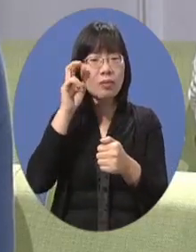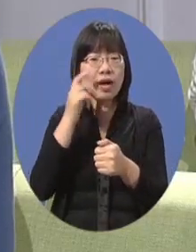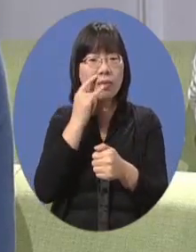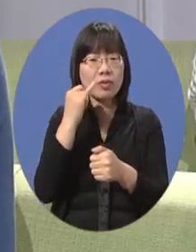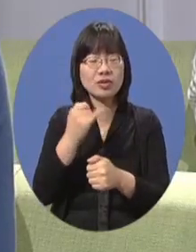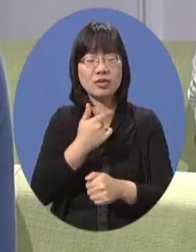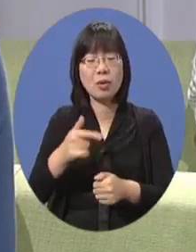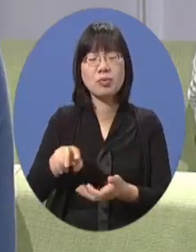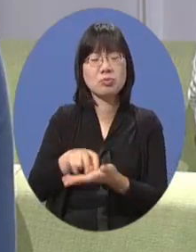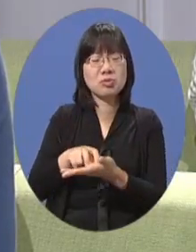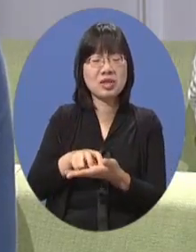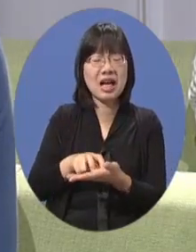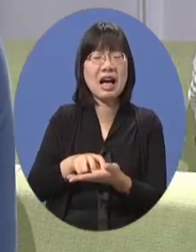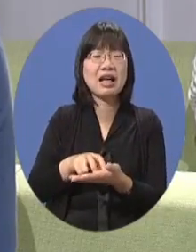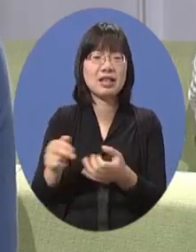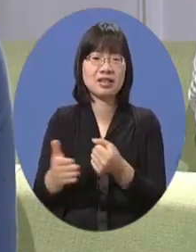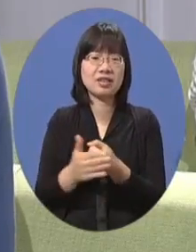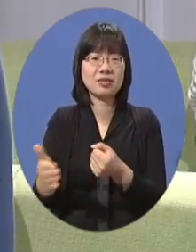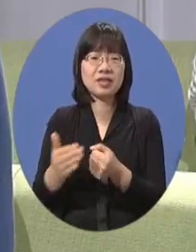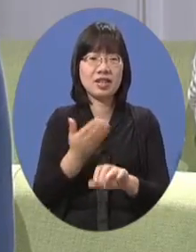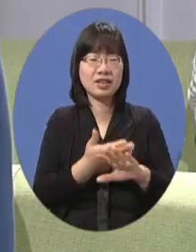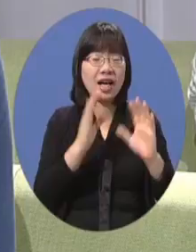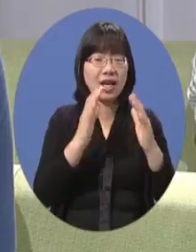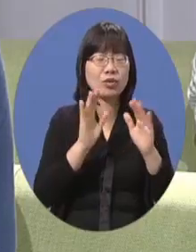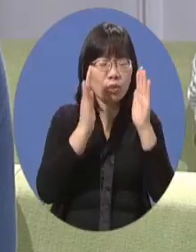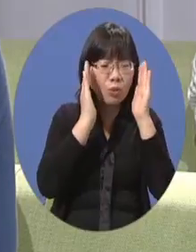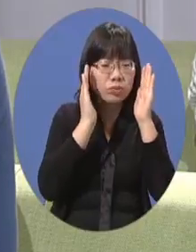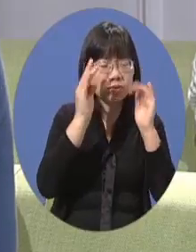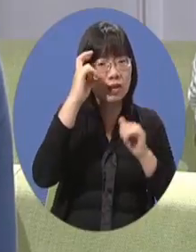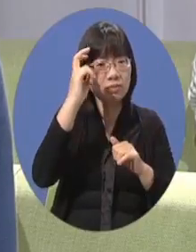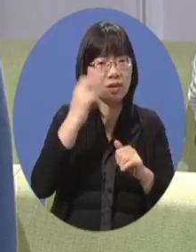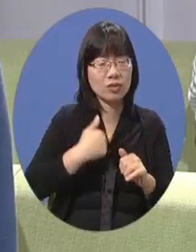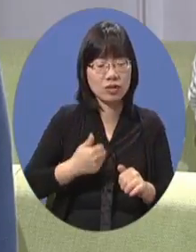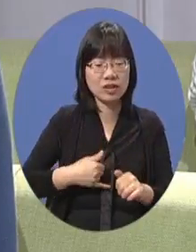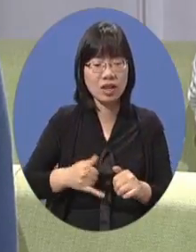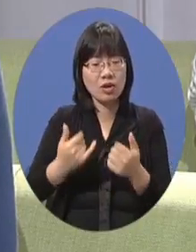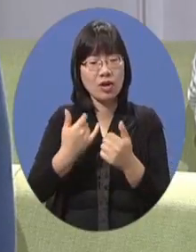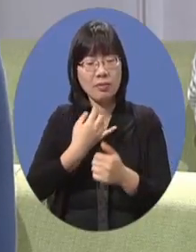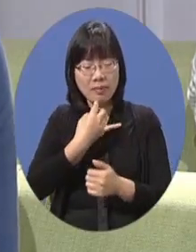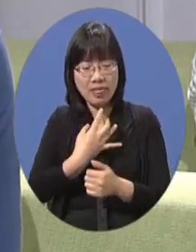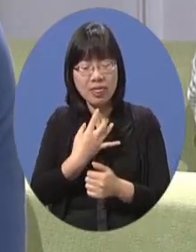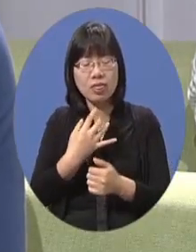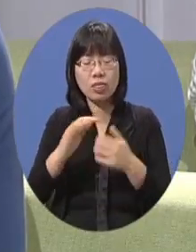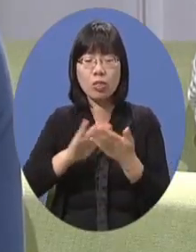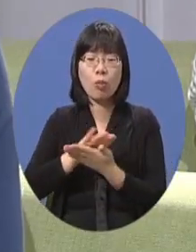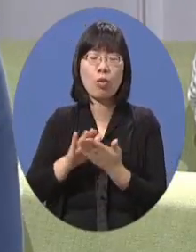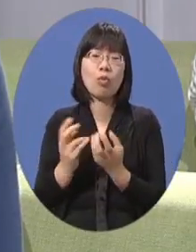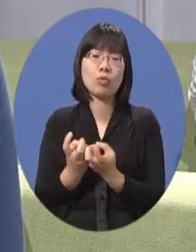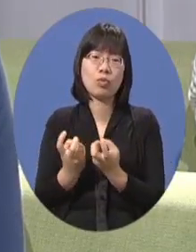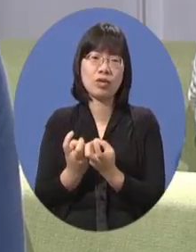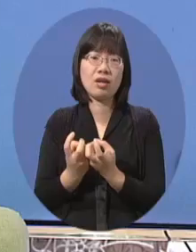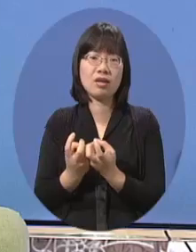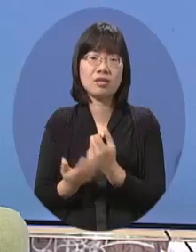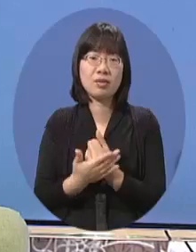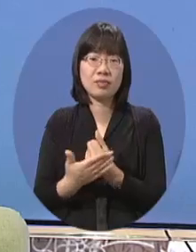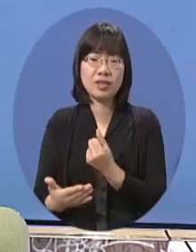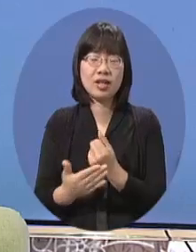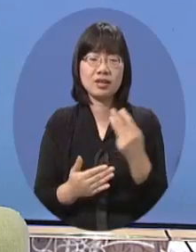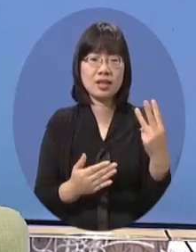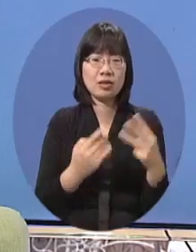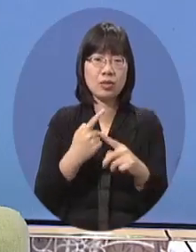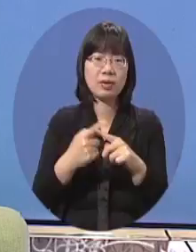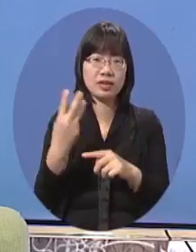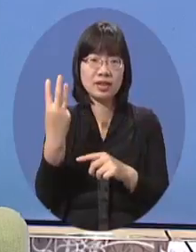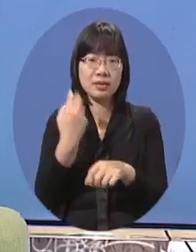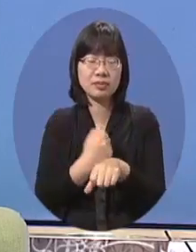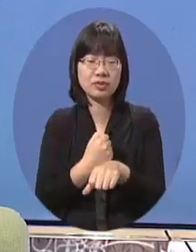너무 불안해서 그래요. 그렇죠. 맞아요. 다른 애들 다 공부하고 있을 텐데 우리 아이만 노는 거 아니야? 뭐 그런 생각들. 그냥 3 곱하기 3이